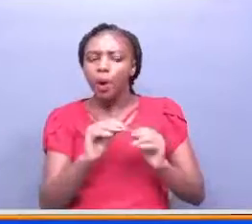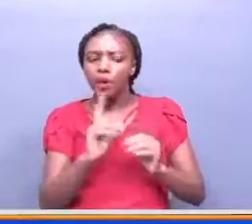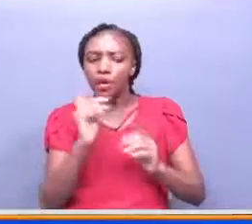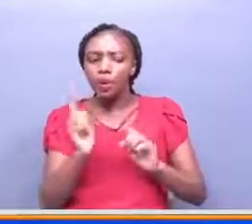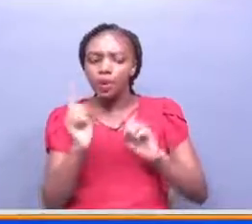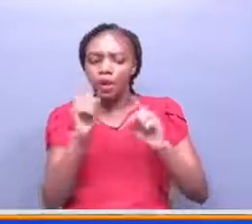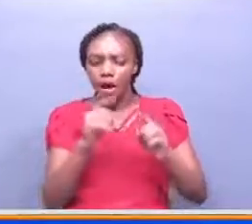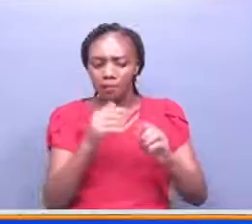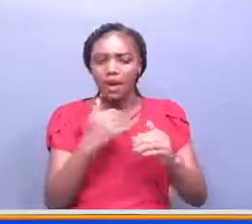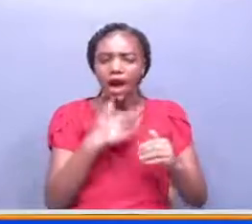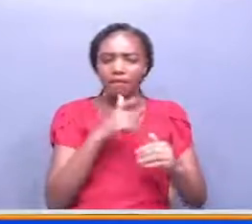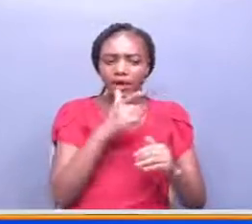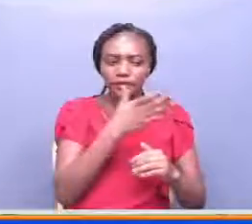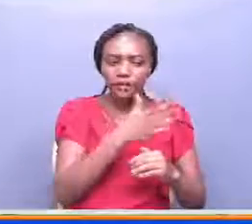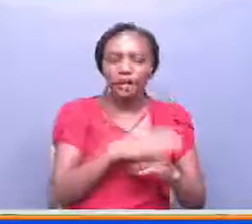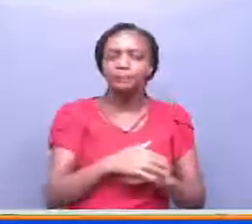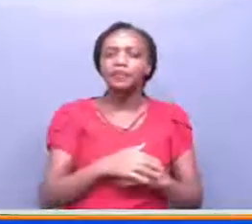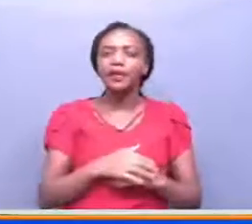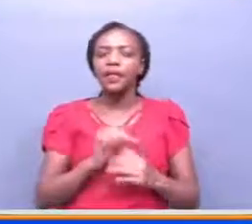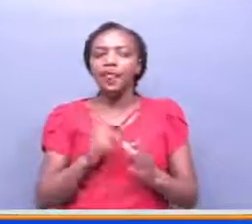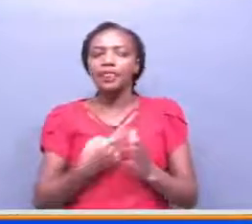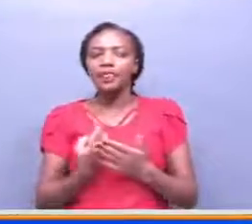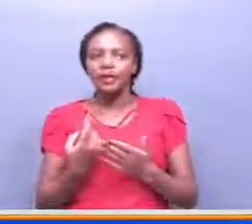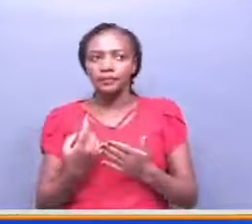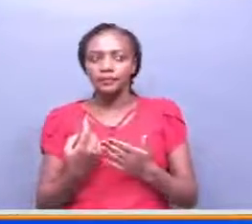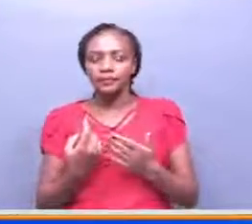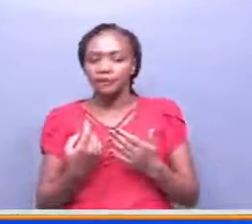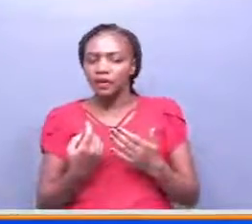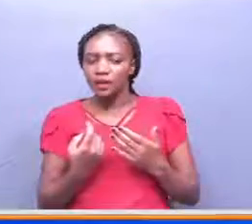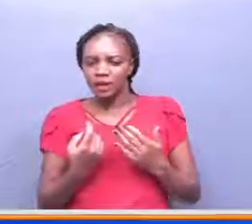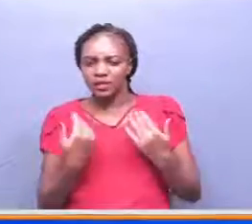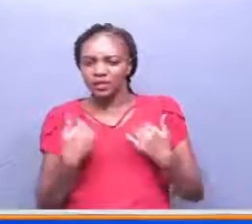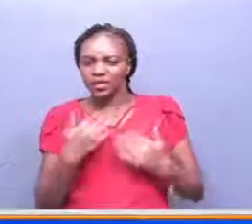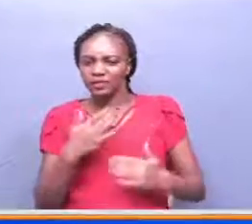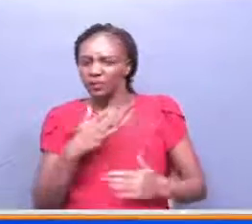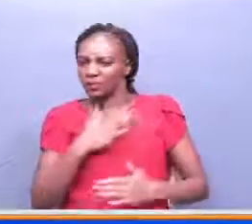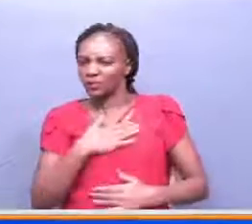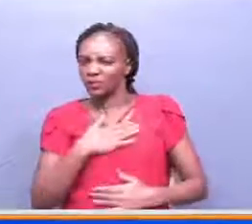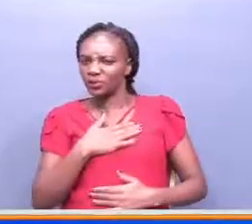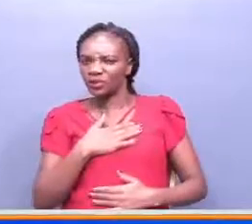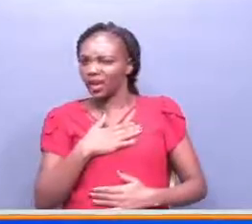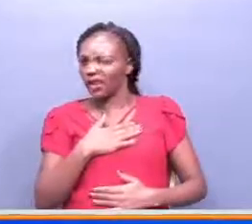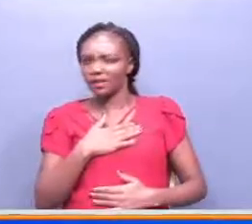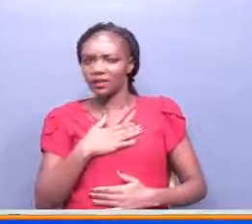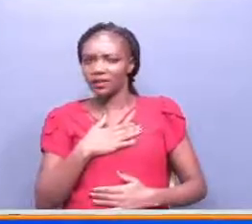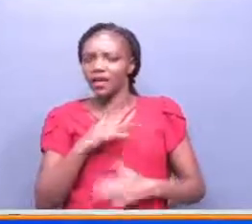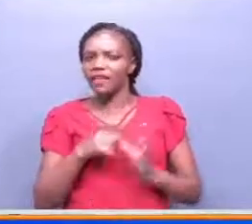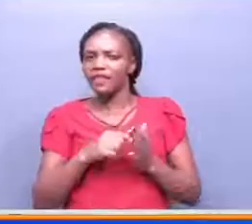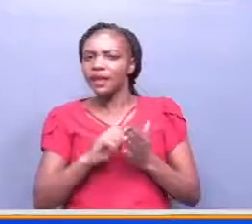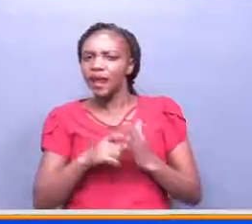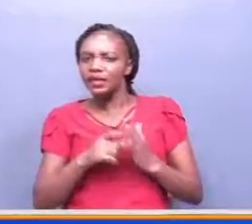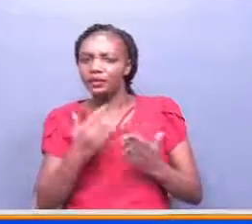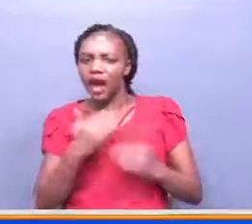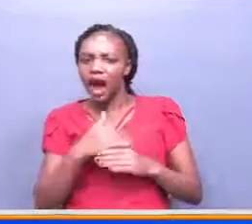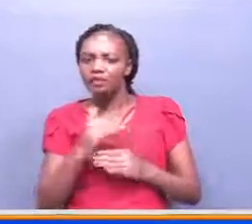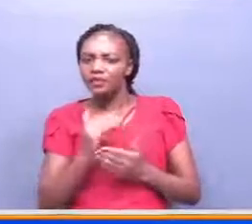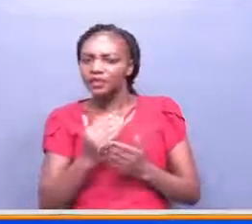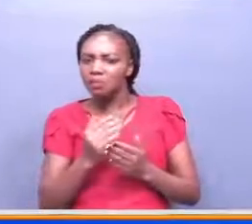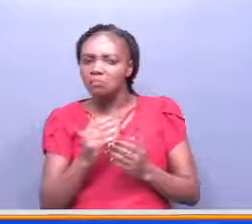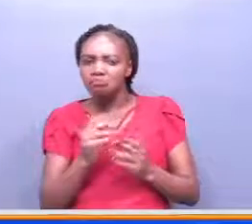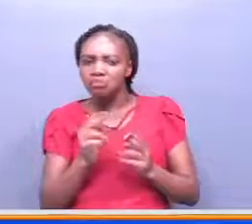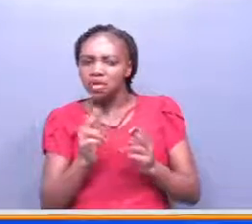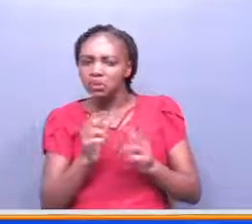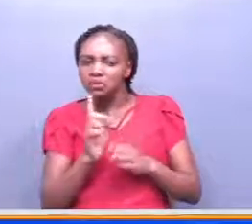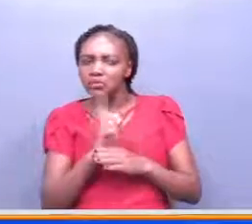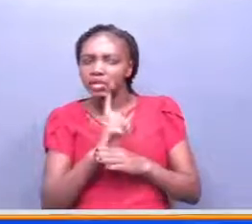huko tukitoka huko. Kukam. Acha sasa wasema, "Ai ndo tukashangaa, kumbe ilikuwa ukweli." Okay. Uni Raila,